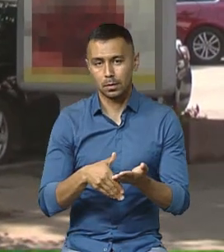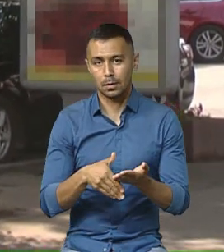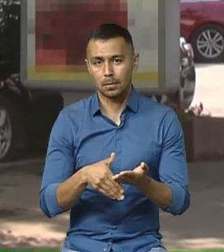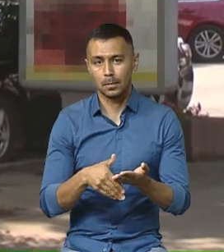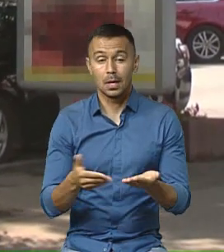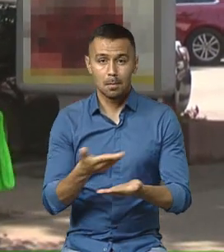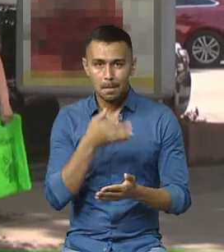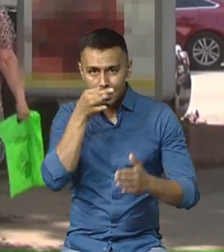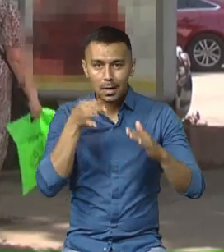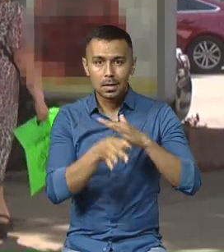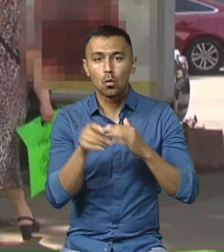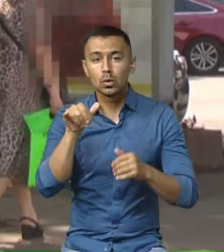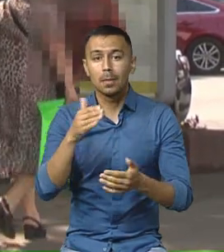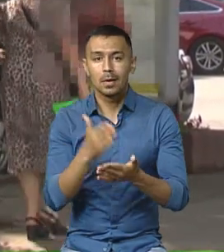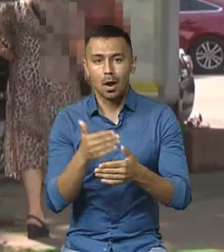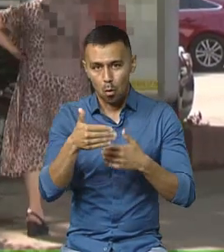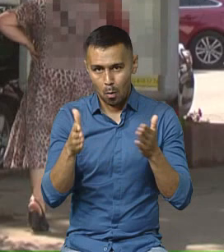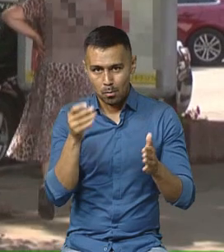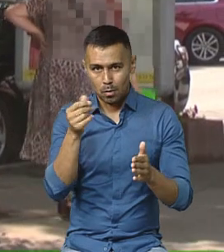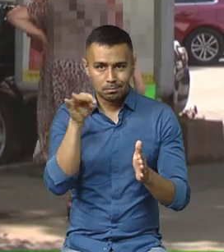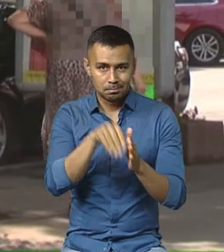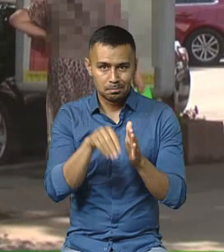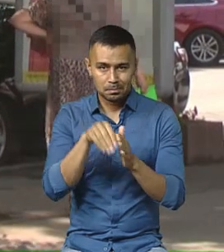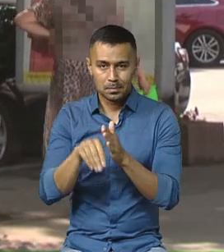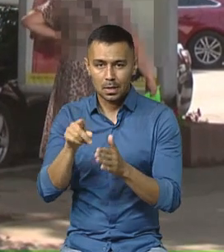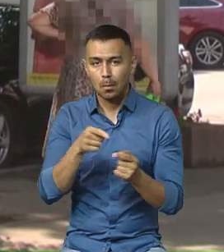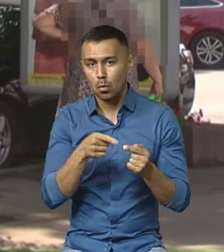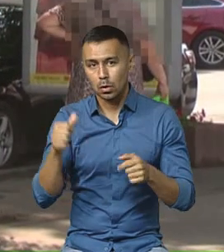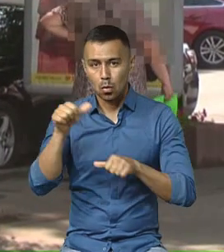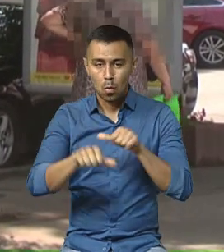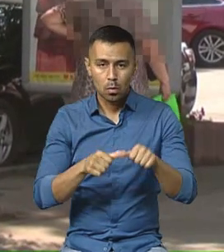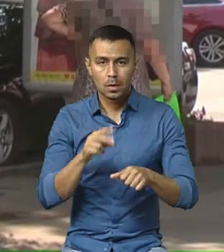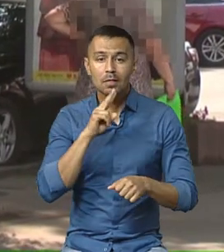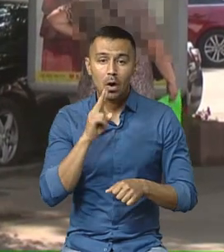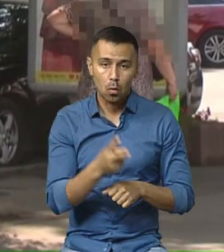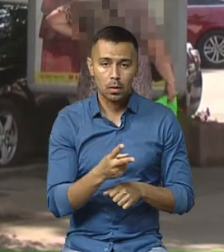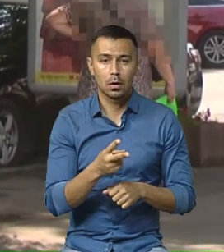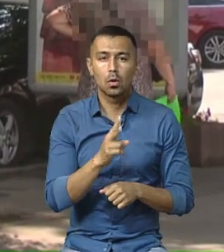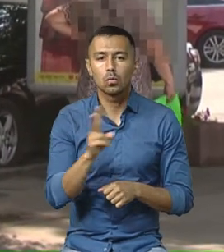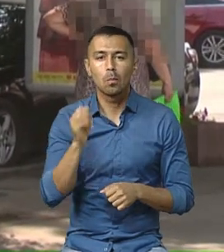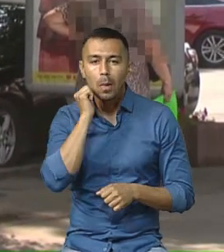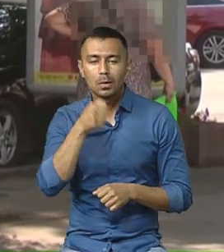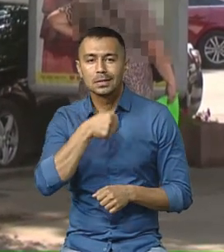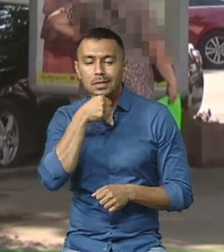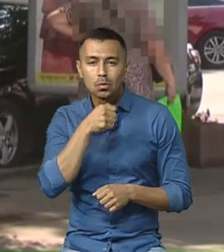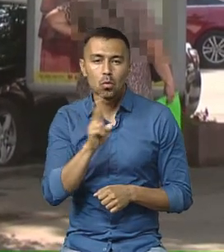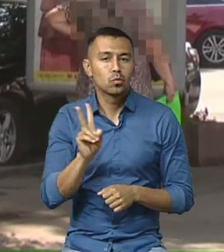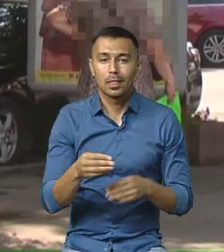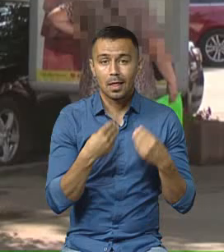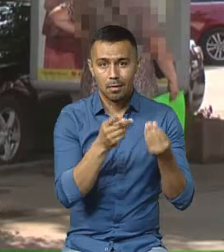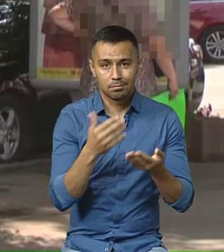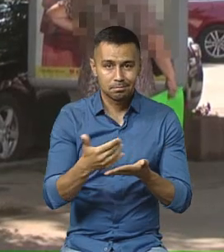От. Ми підказали, що в тебе є купілка, яка там на протязі року-два, там, ну, хто бабушки, дідушки, хто що давав,